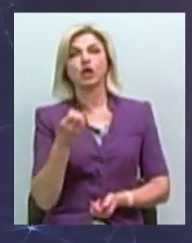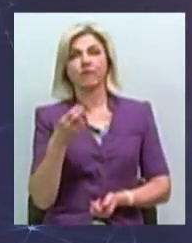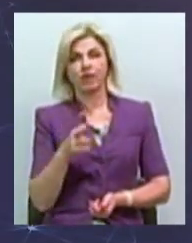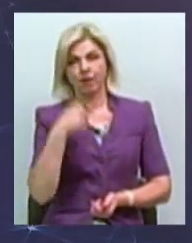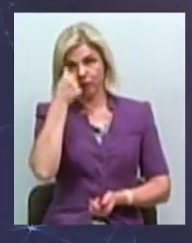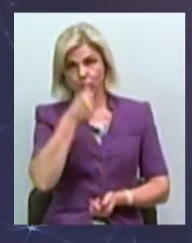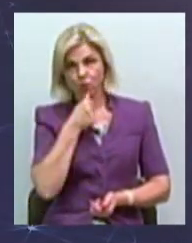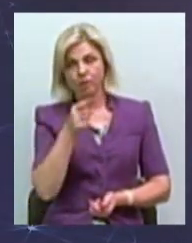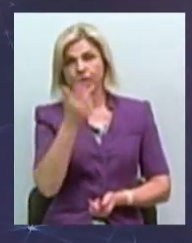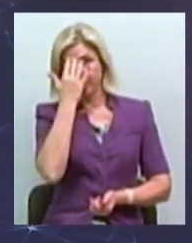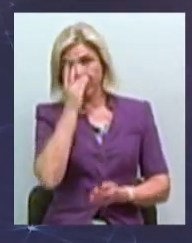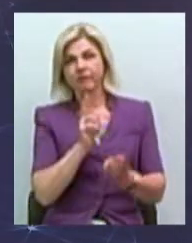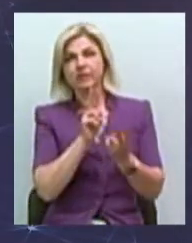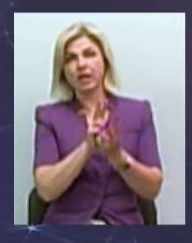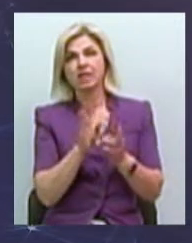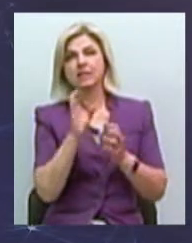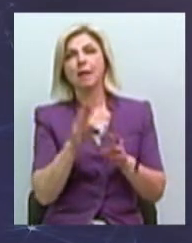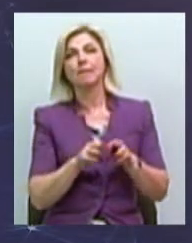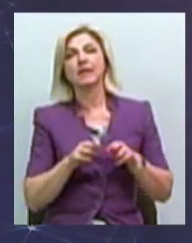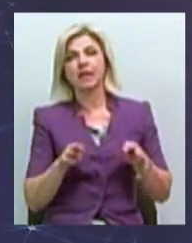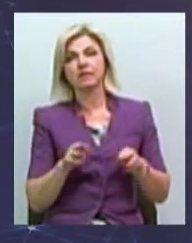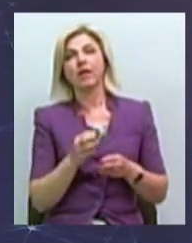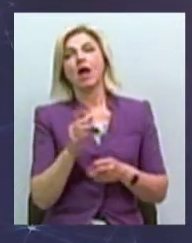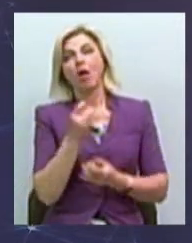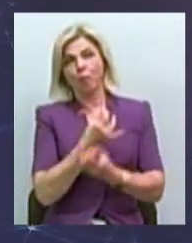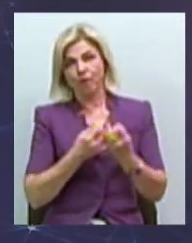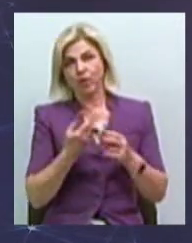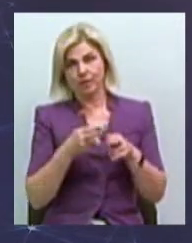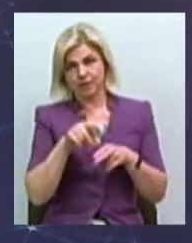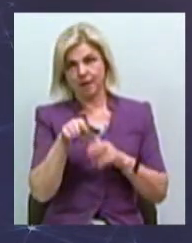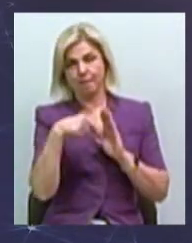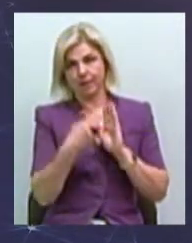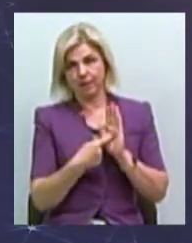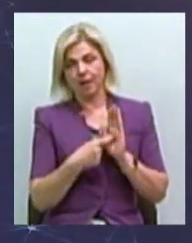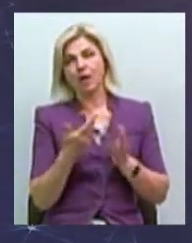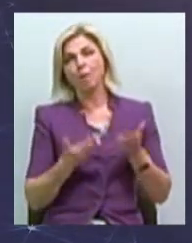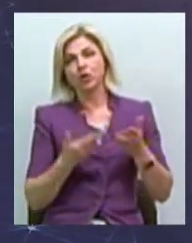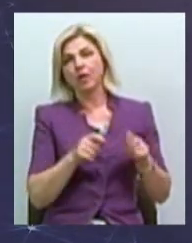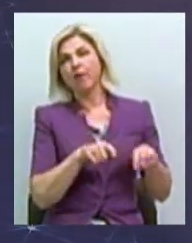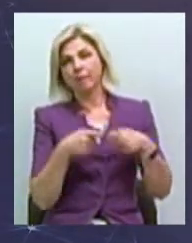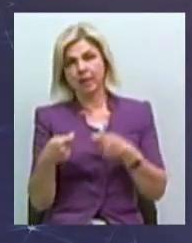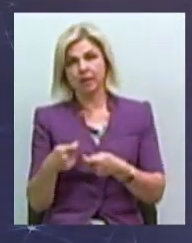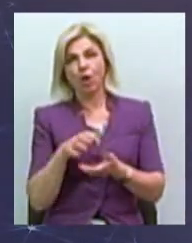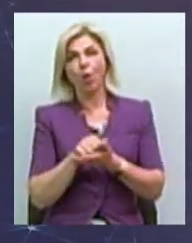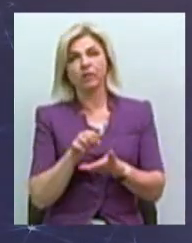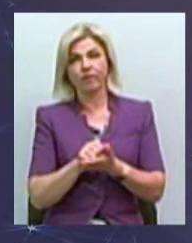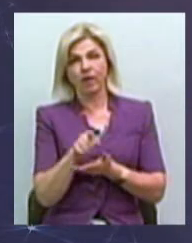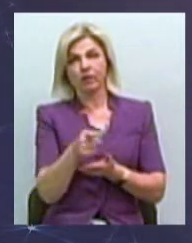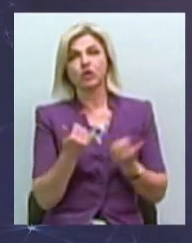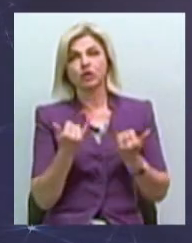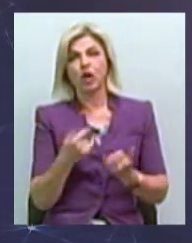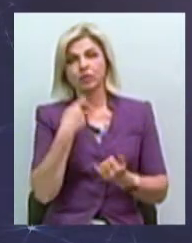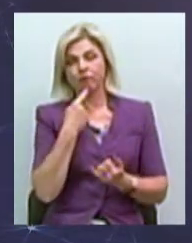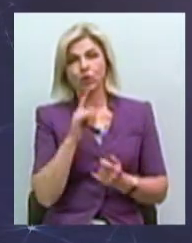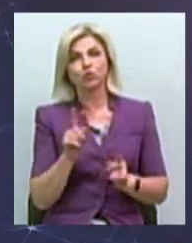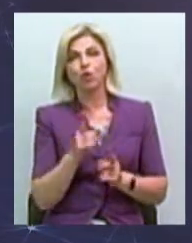збирались на зустріч з міністром інфраструктури саме для обговорення цього питання можливої передачі волі в концесію. Ви щойно згадали про те, що ні до чого розмова не